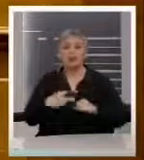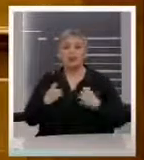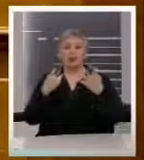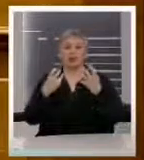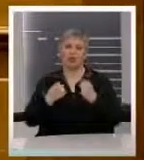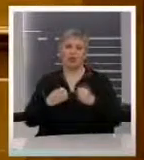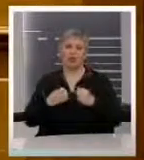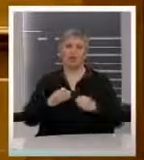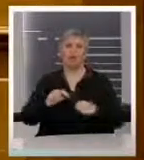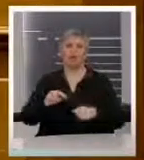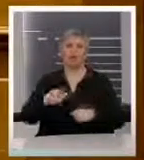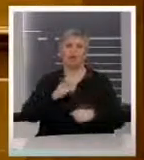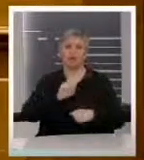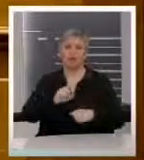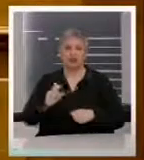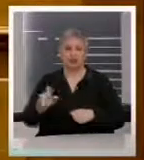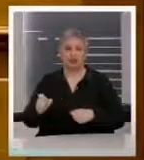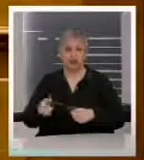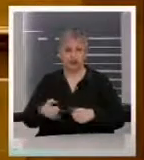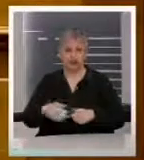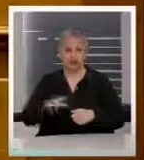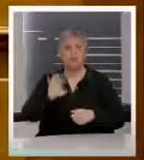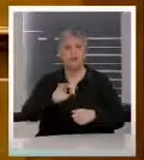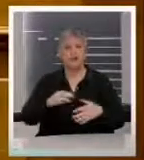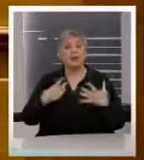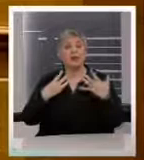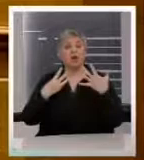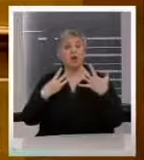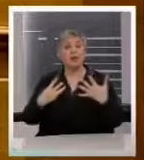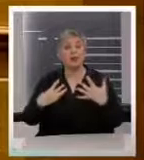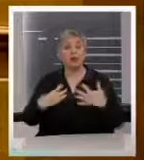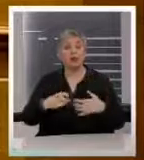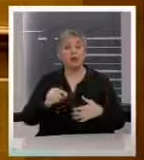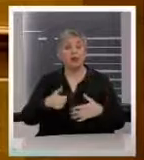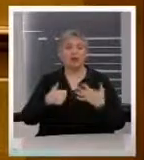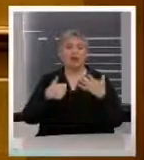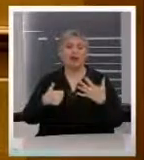δις σε νέο χρέος, 58,6 δις σε μέτρα,